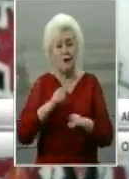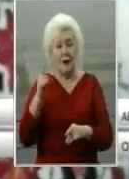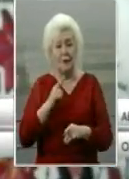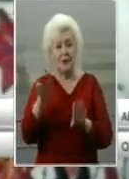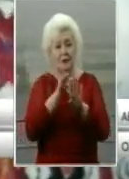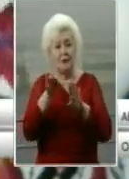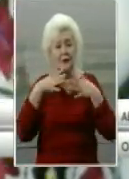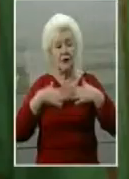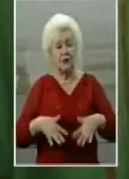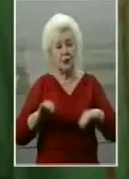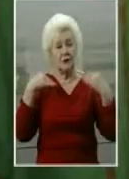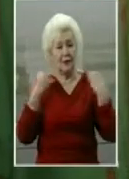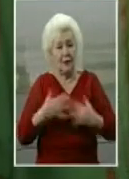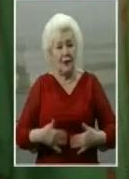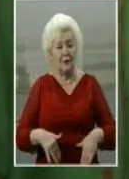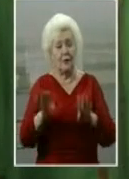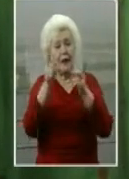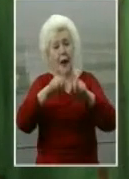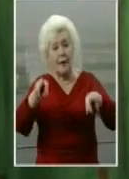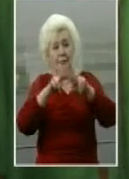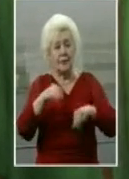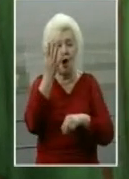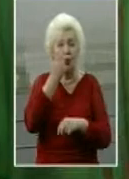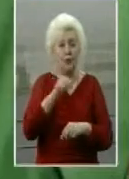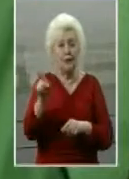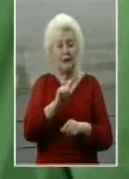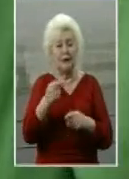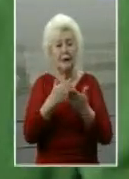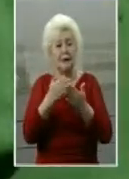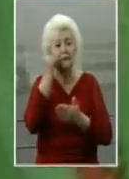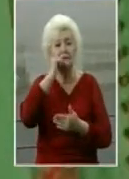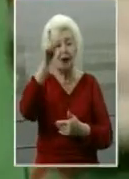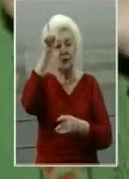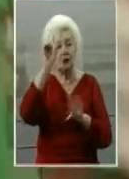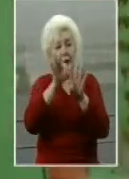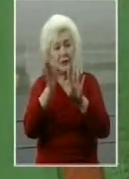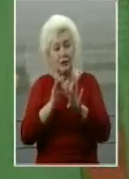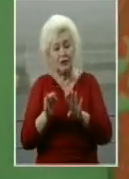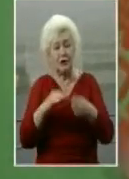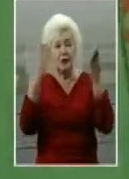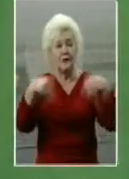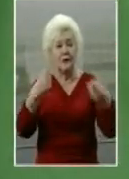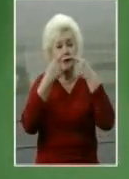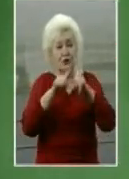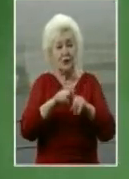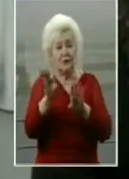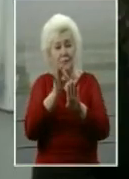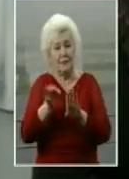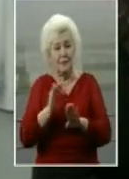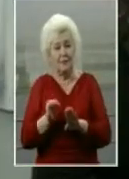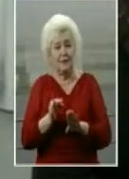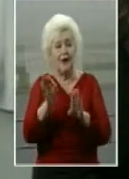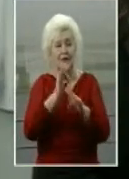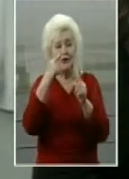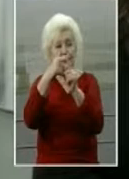вишиває сорочки та сукні, експериментує з кольорами та досліджує стародавні шви і втрачені техніки вишивання.